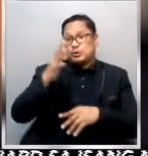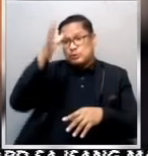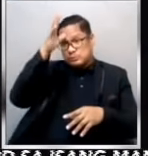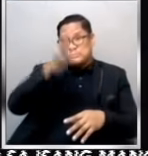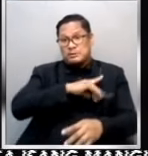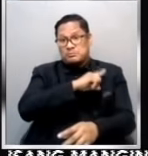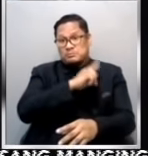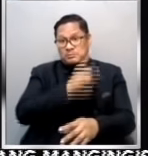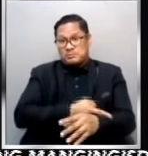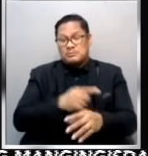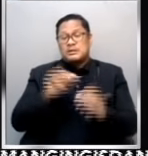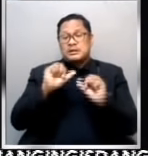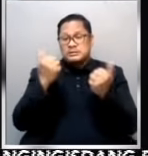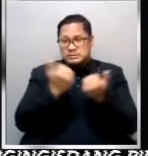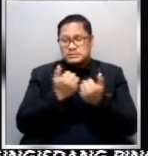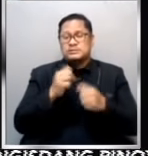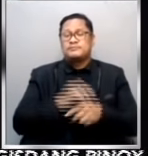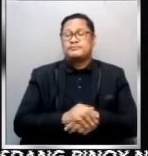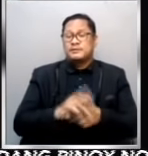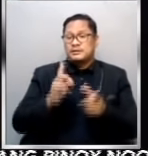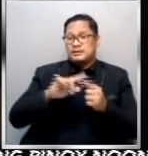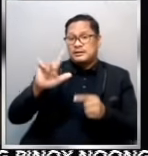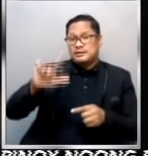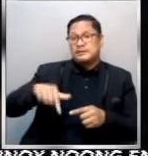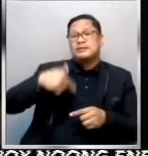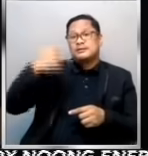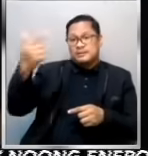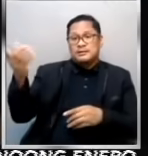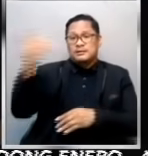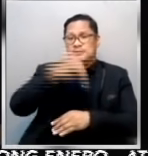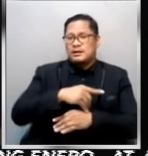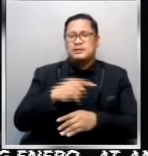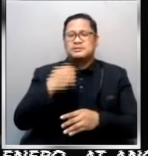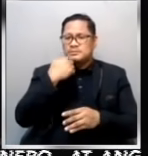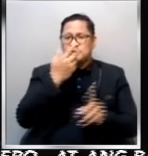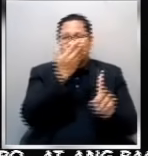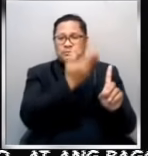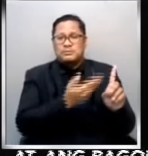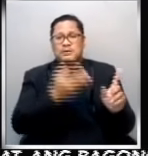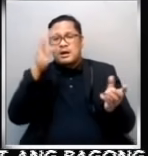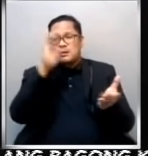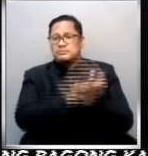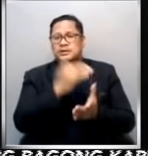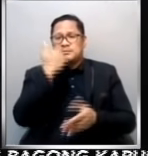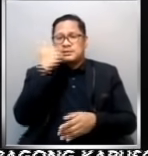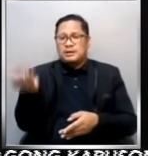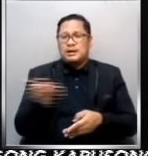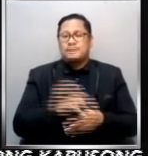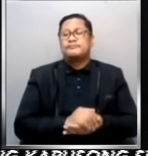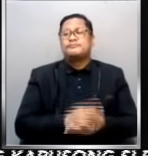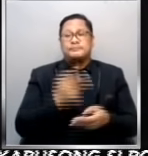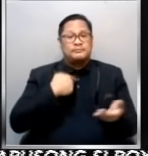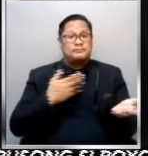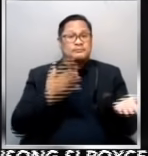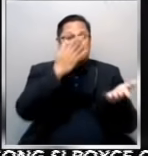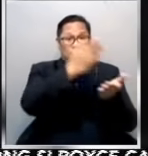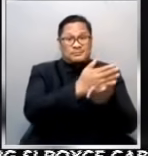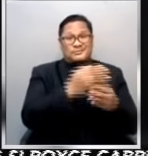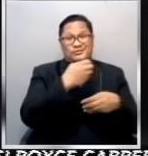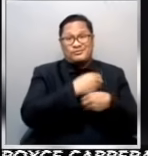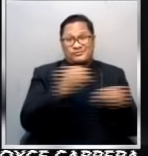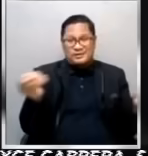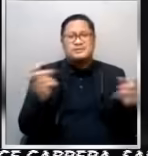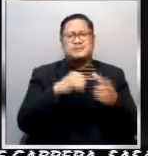mister. Kinabukasan na lang pinaalam sa kanya na wala na ang asawa. Dumating po ako dun sa opisina, saka lang nila sinabi